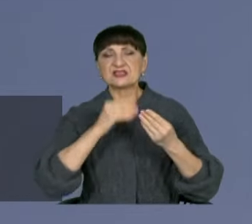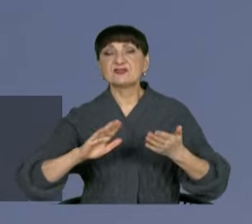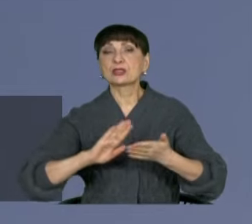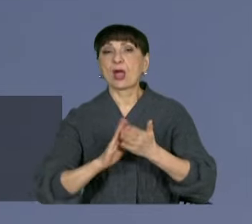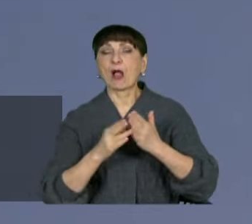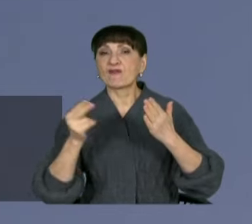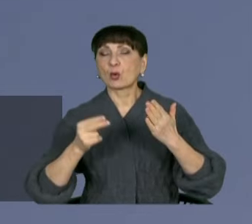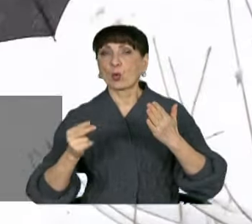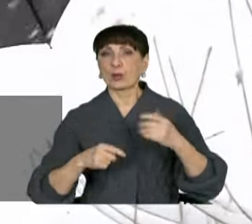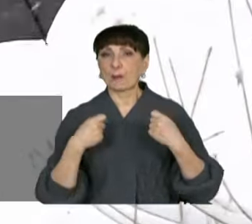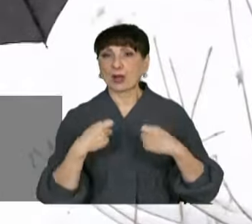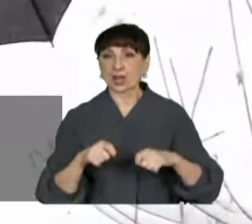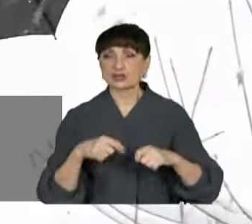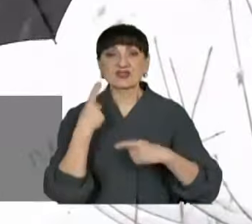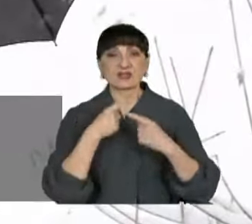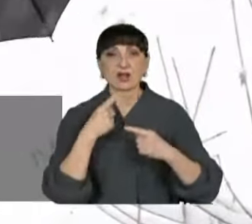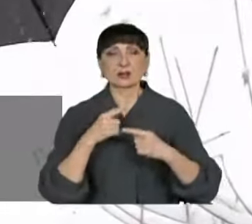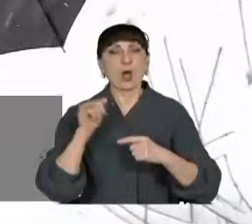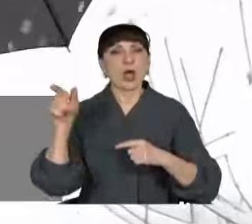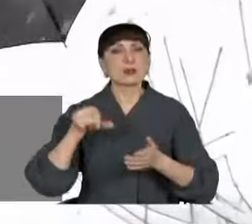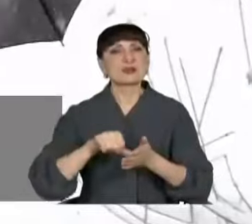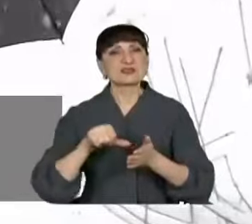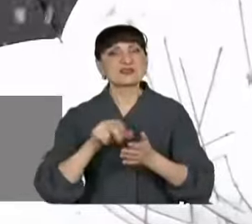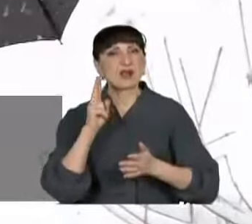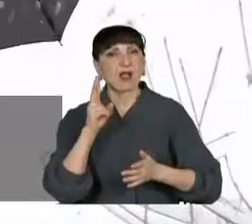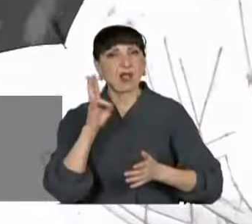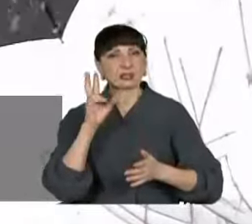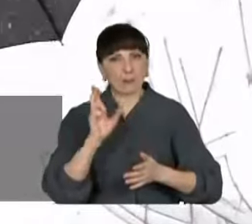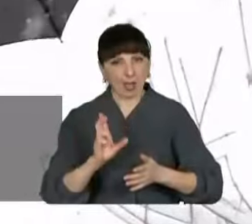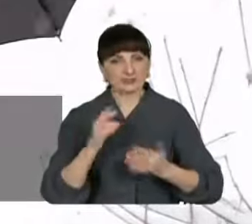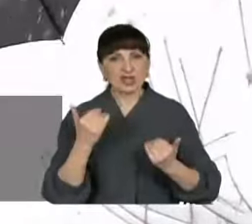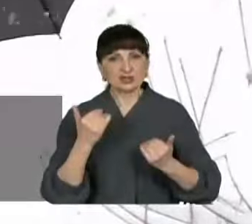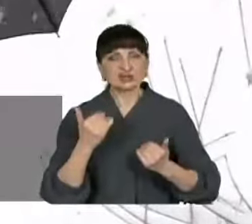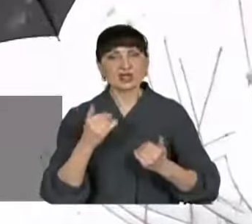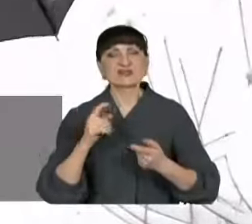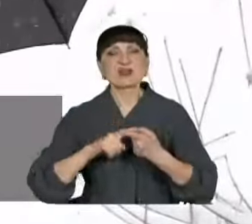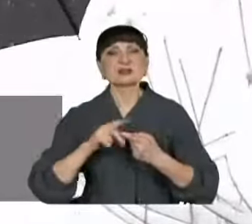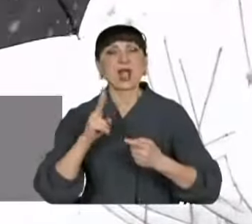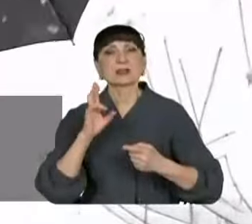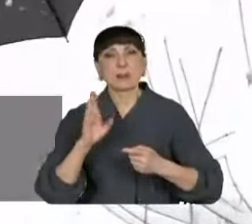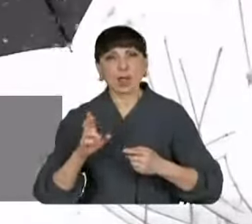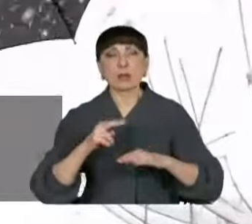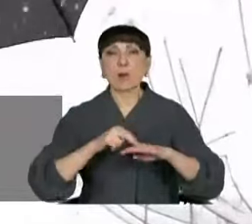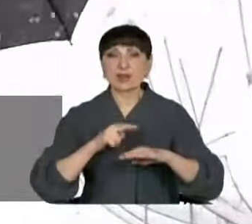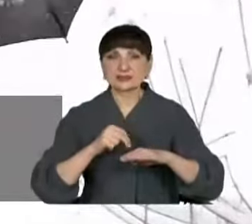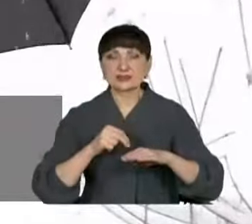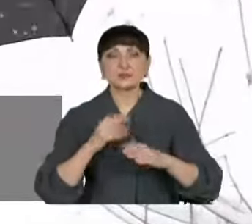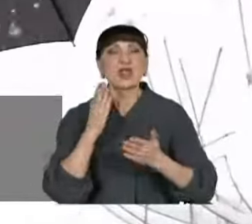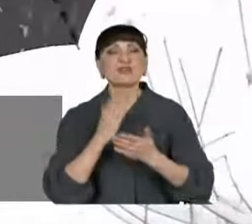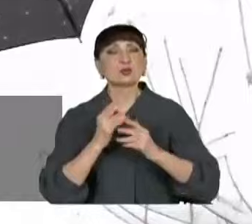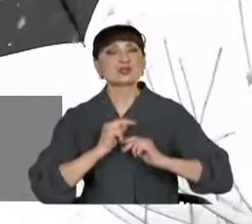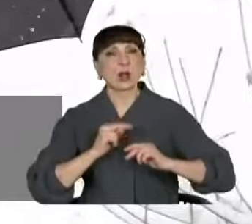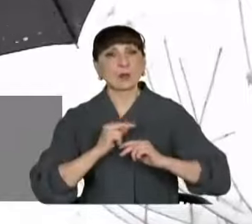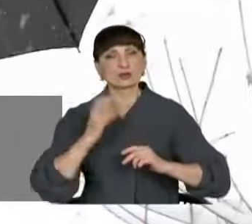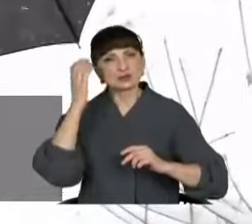договор купли-продажи. Сказали, что они представители КНБ, что сейчас по линии КНБ и правоохранительные органы ведут работу с